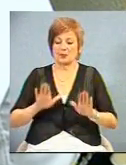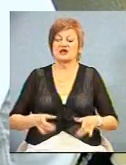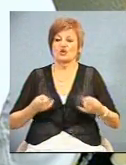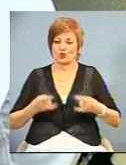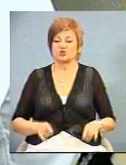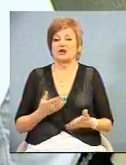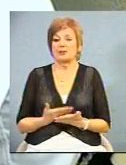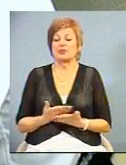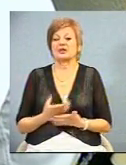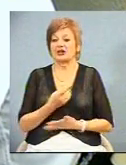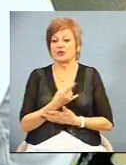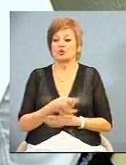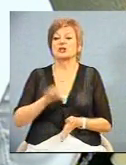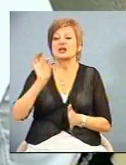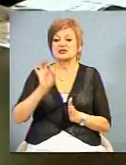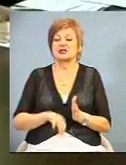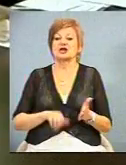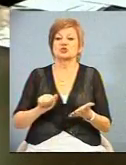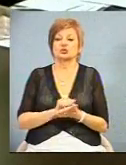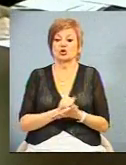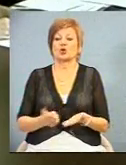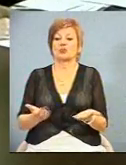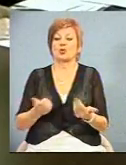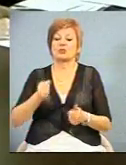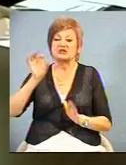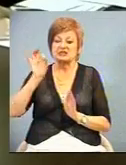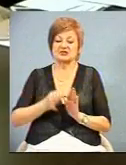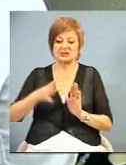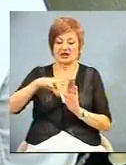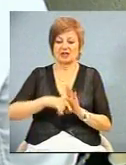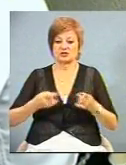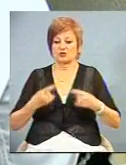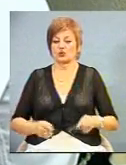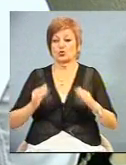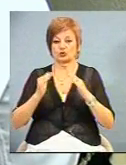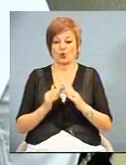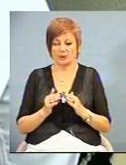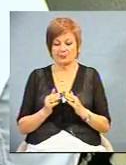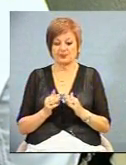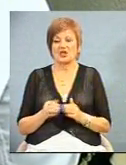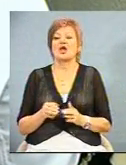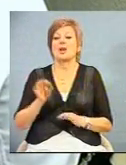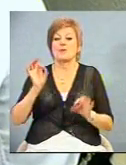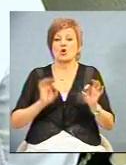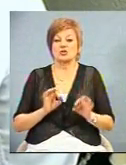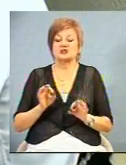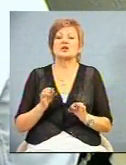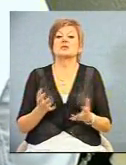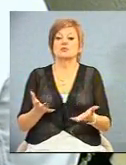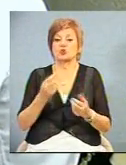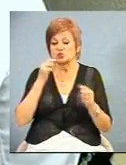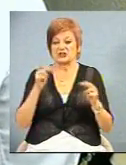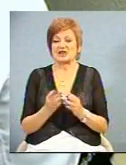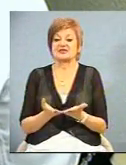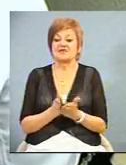Тобто вони одразу всі документи отримують безпосередньо в пологовому будинку. Відсоток отримання свідоцтв